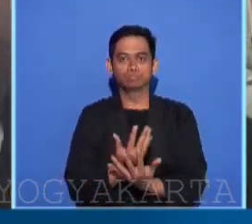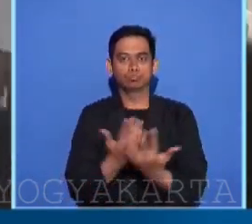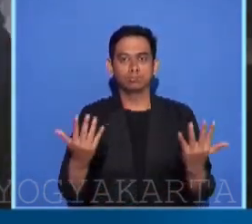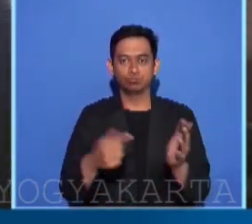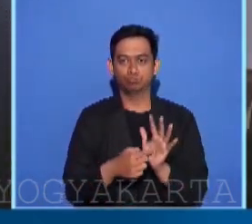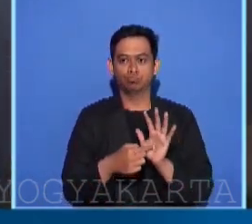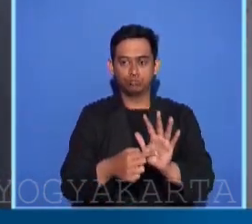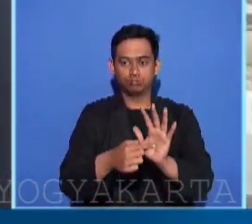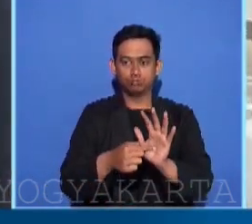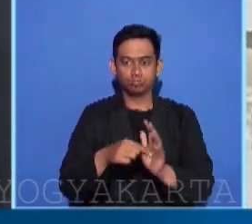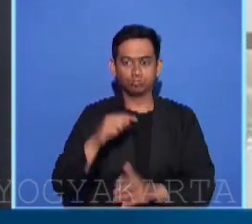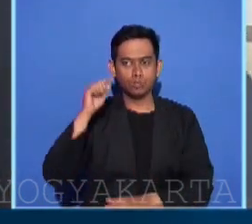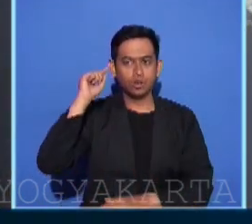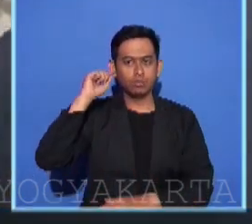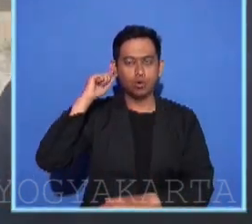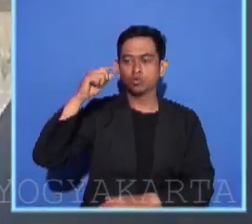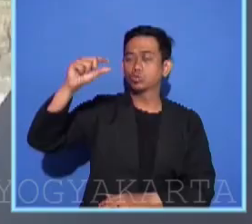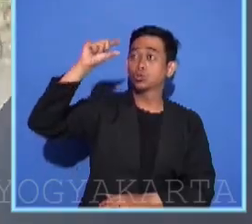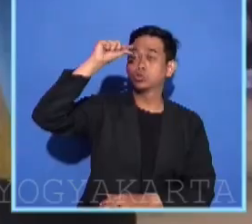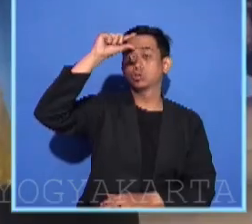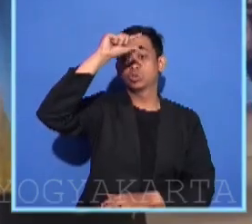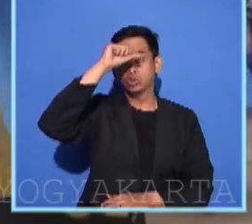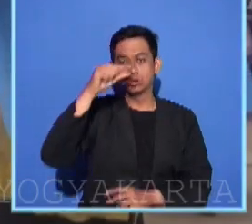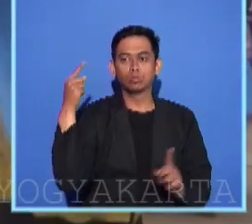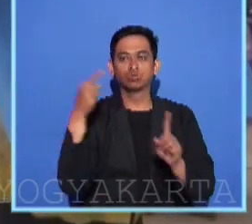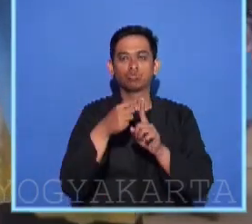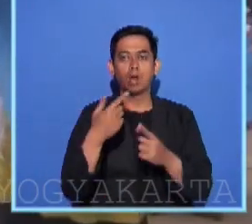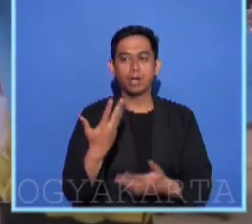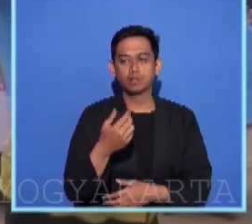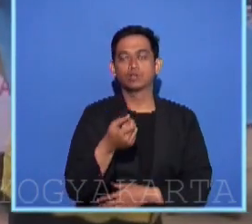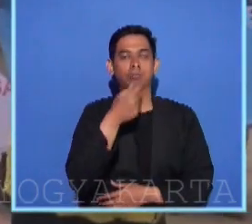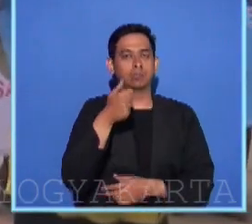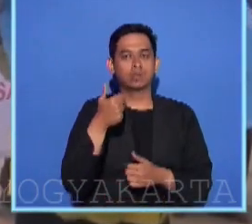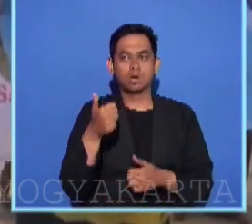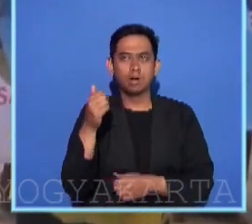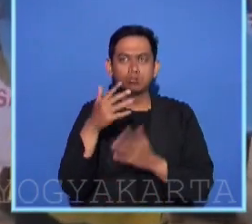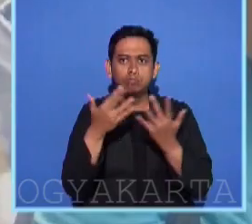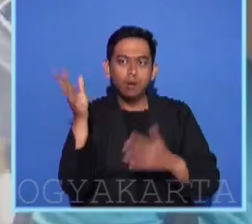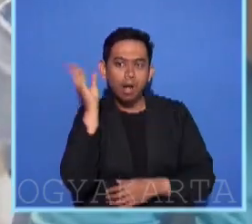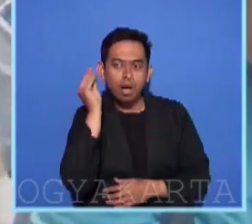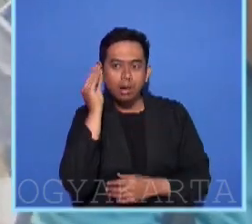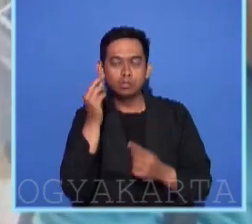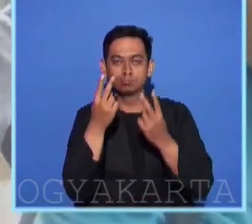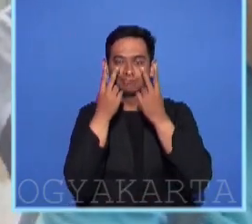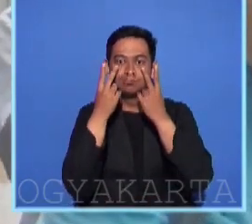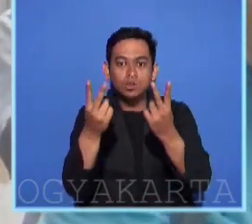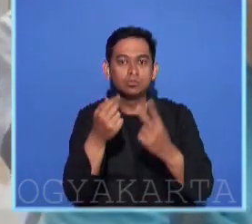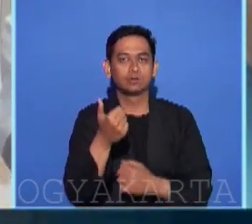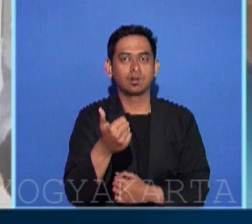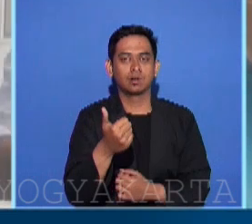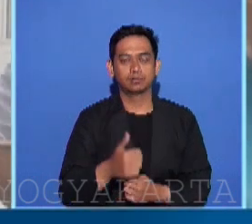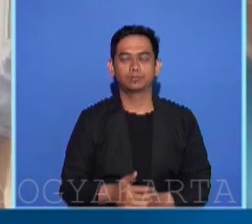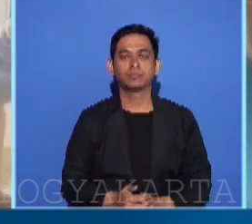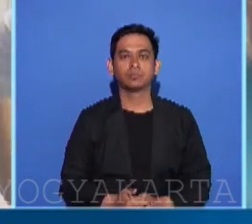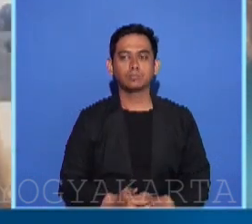telinga dan obat mata sebagai simbol agar suara masyarakat didengar dan dilihat oleh pemerintah. Jadi saja kami